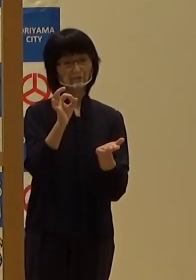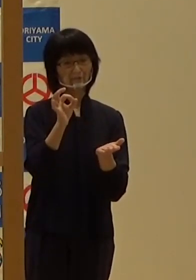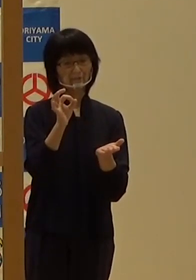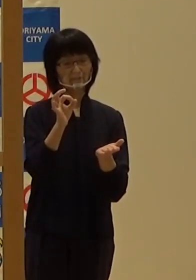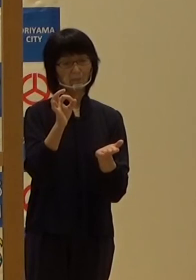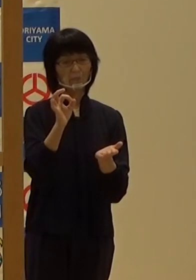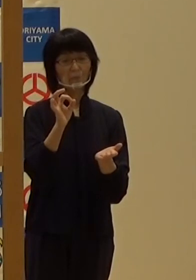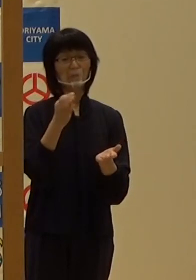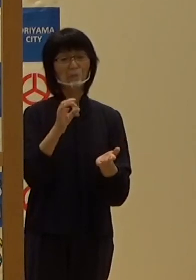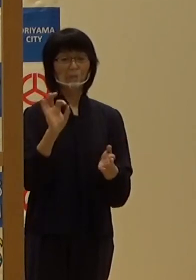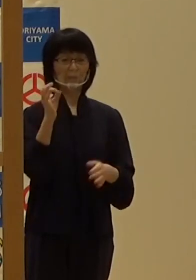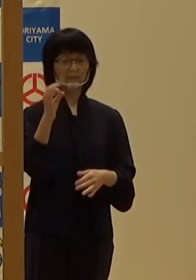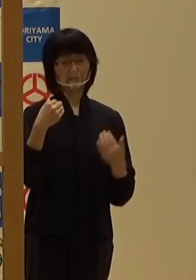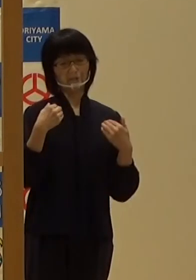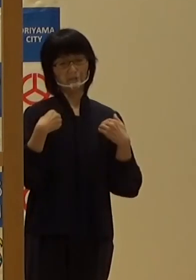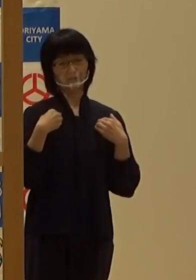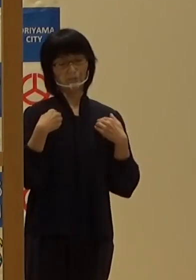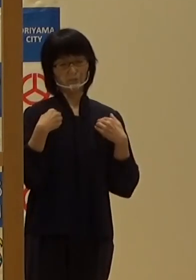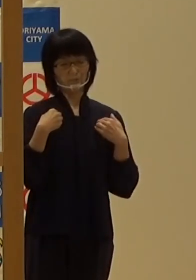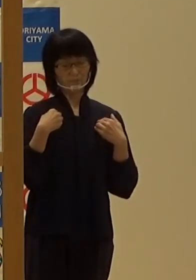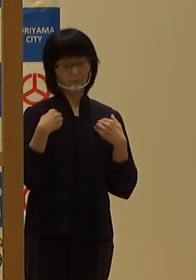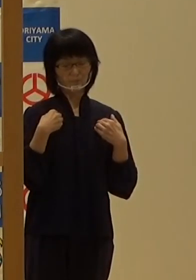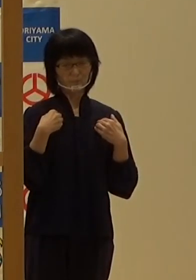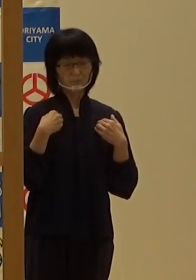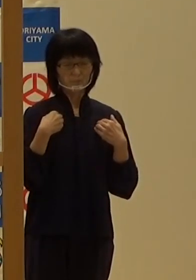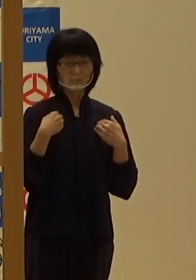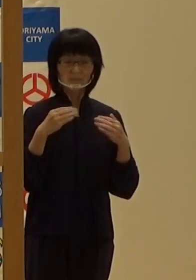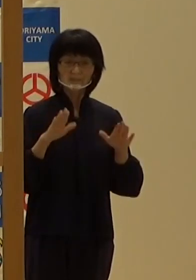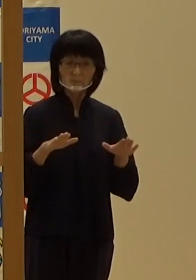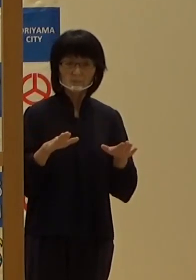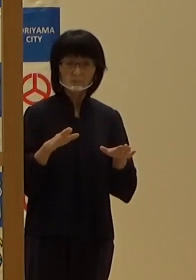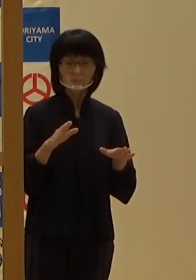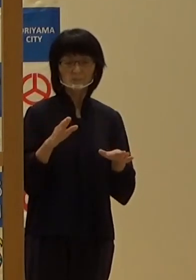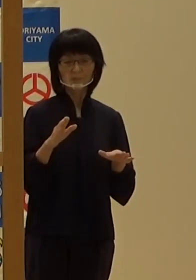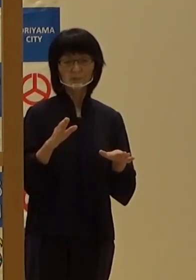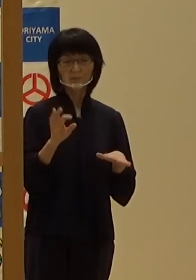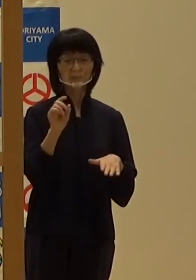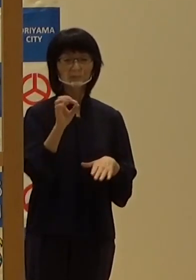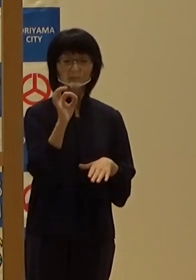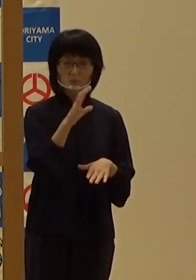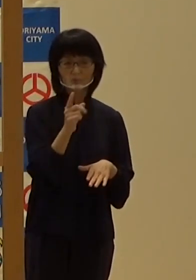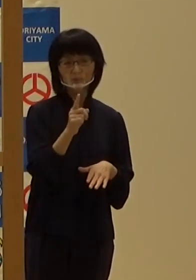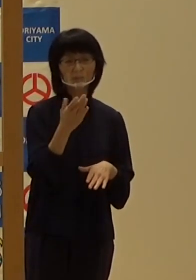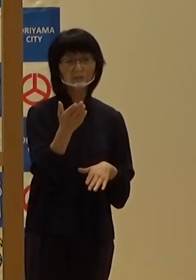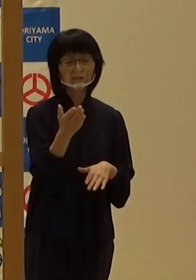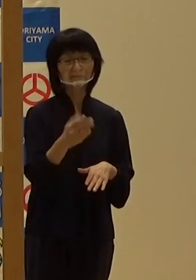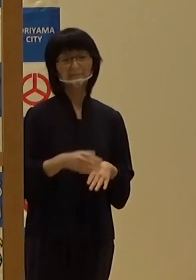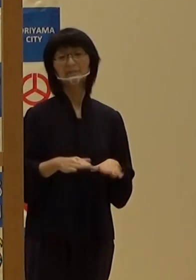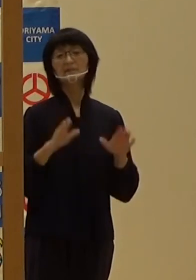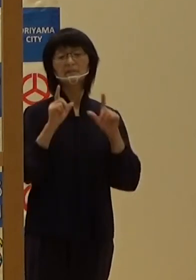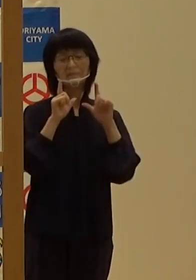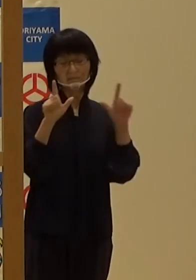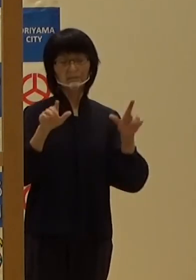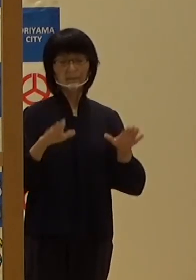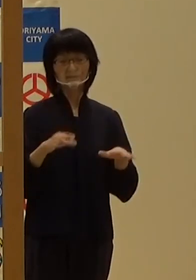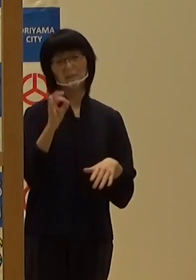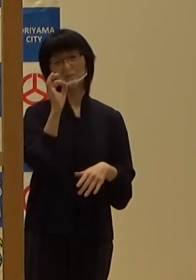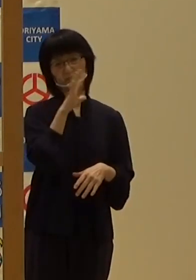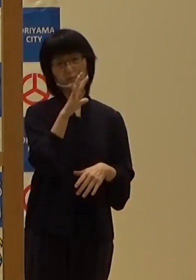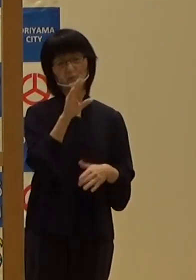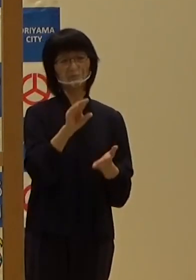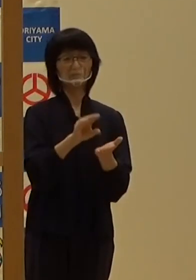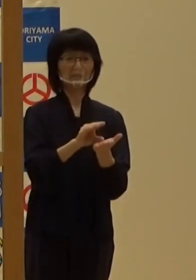ですか。 はい、現在はですね、無料で駐車をしていただいているところでございまして、今